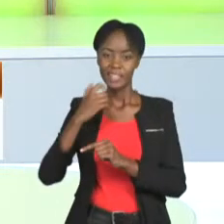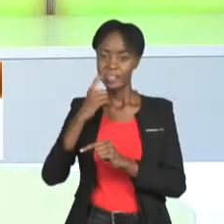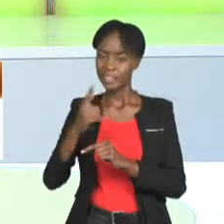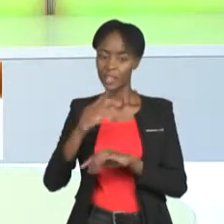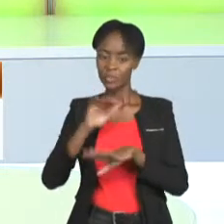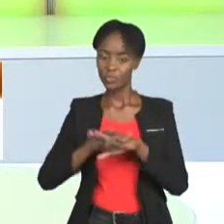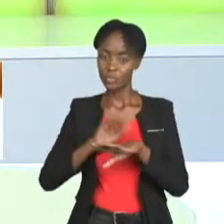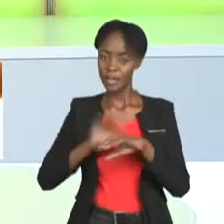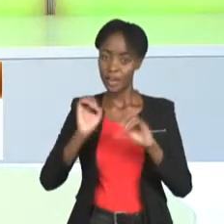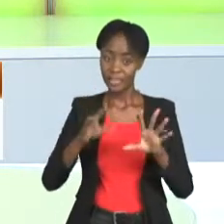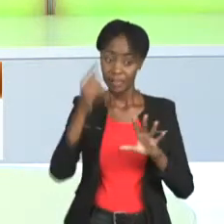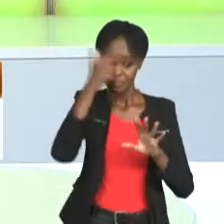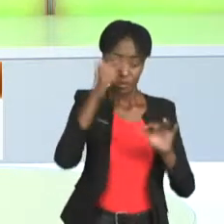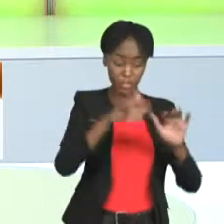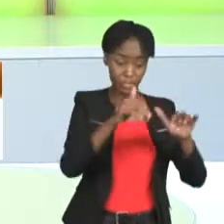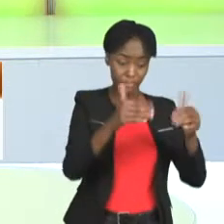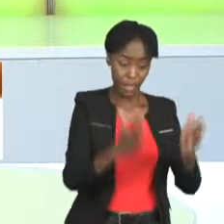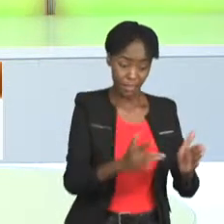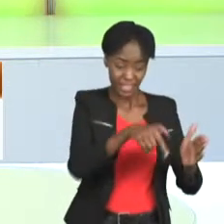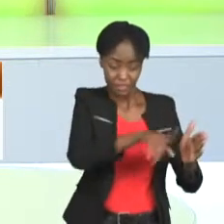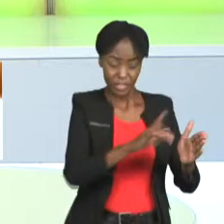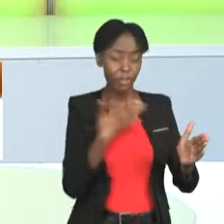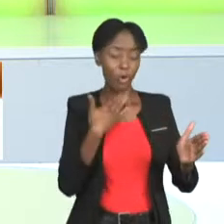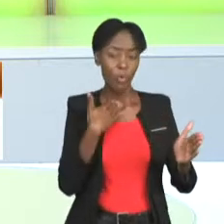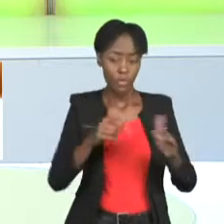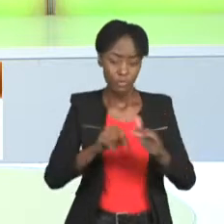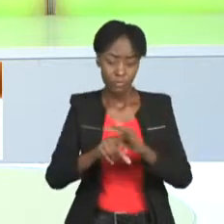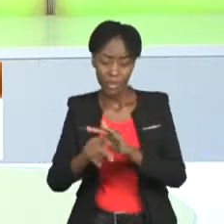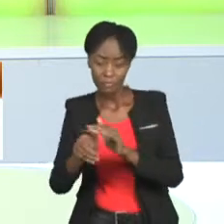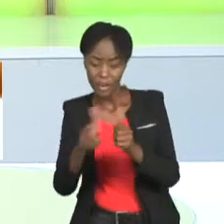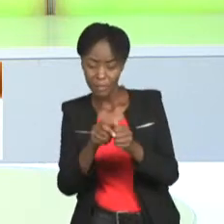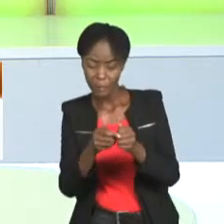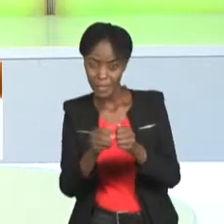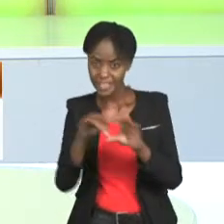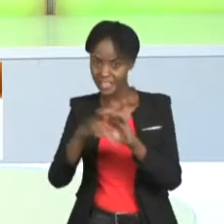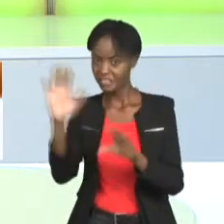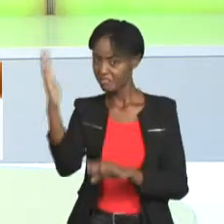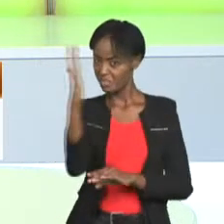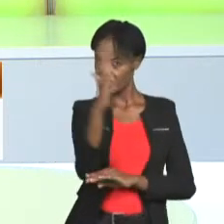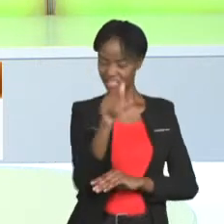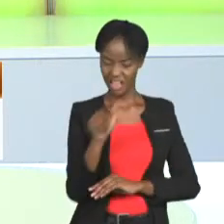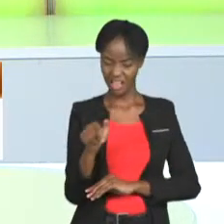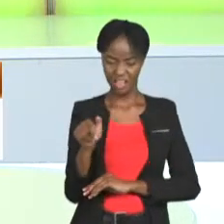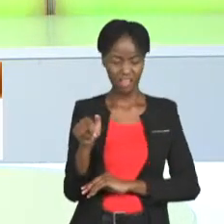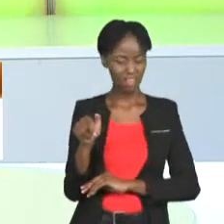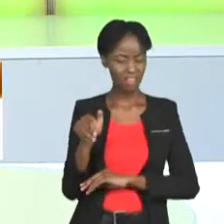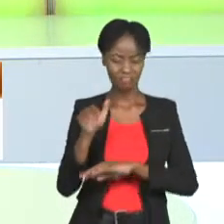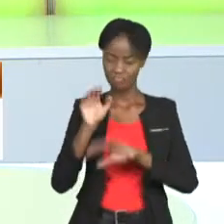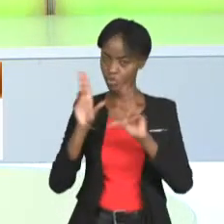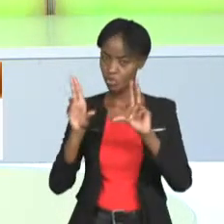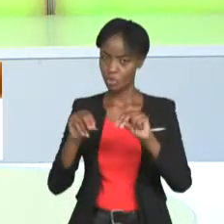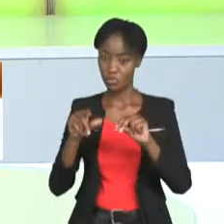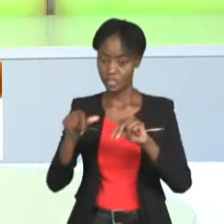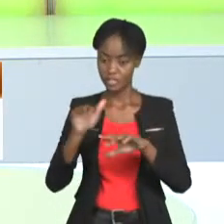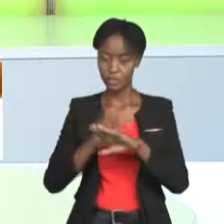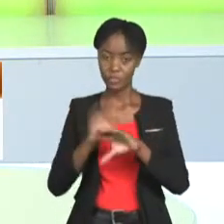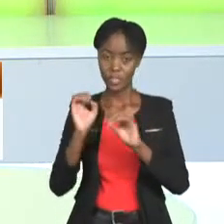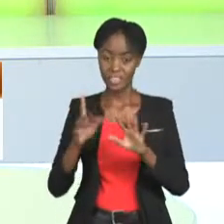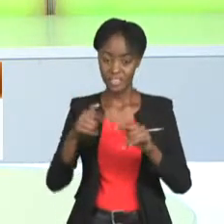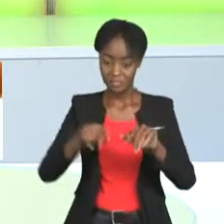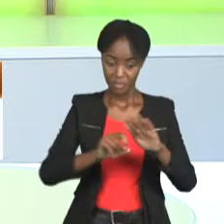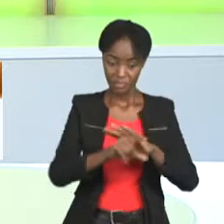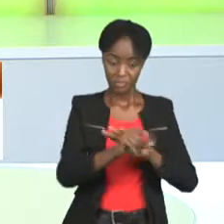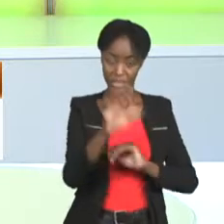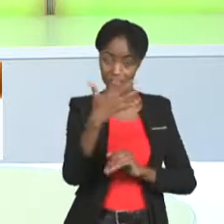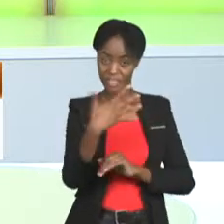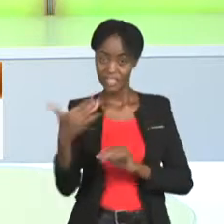wakulima kuwa wapande mahindi ndani ya misitu. Tobiko hata hivyo ameamrisha kuwa hakuna yeyote atakayeruhusiwa kupanda mimea ndani ya